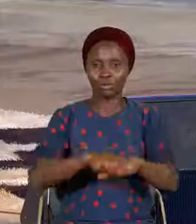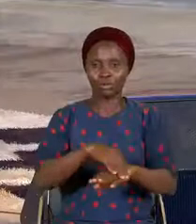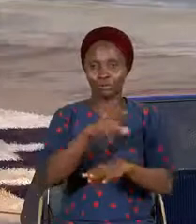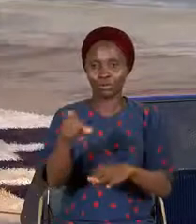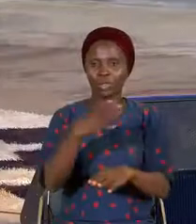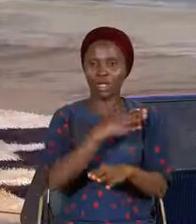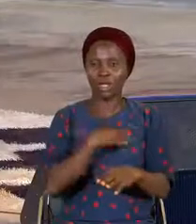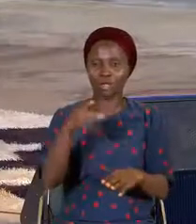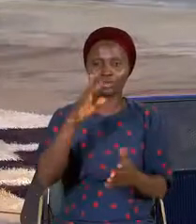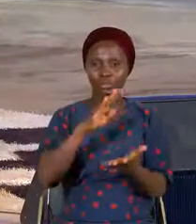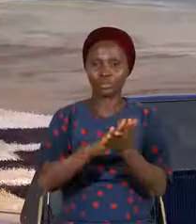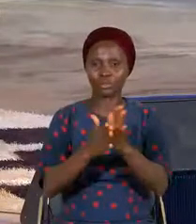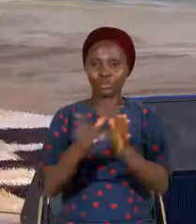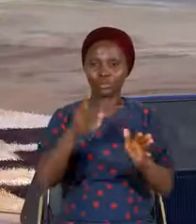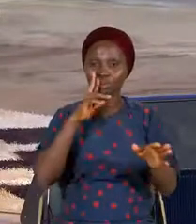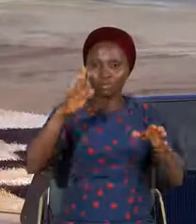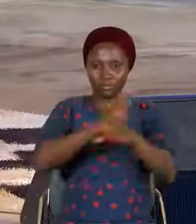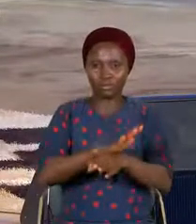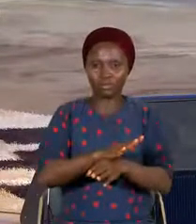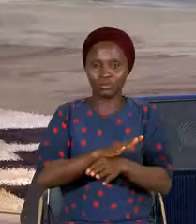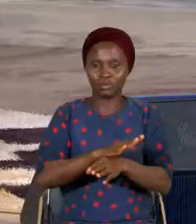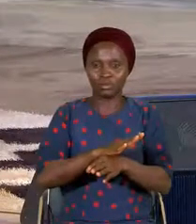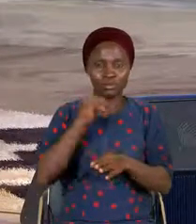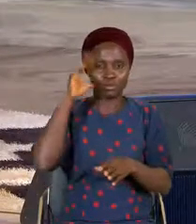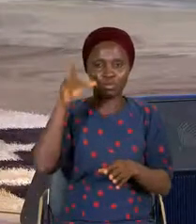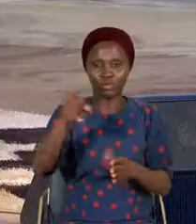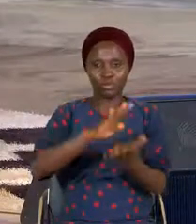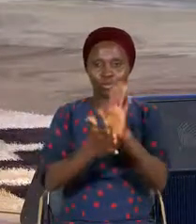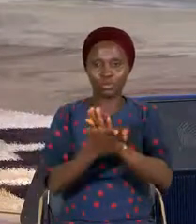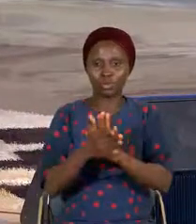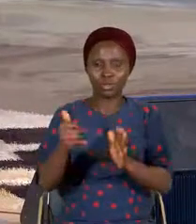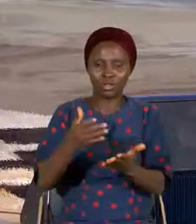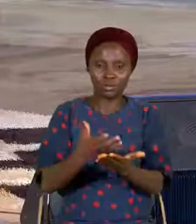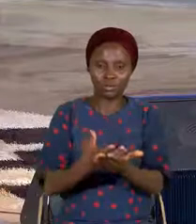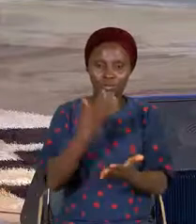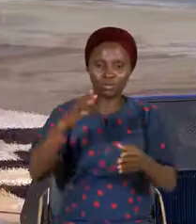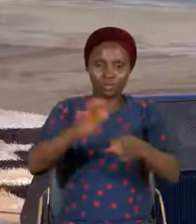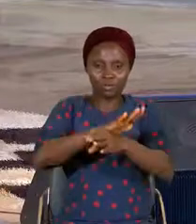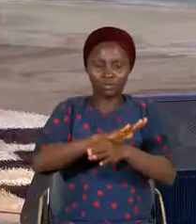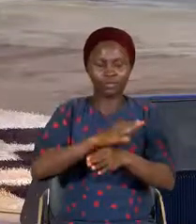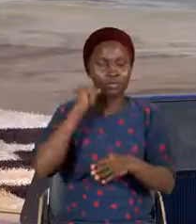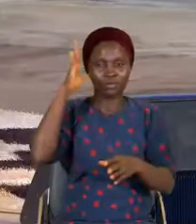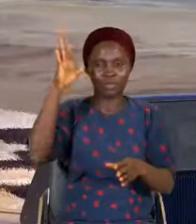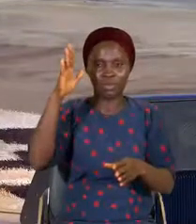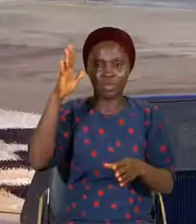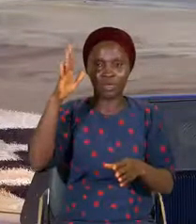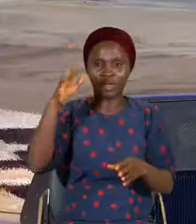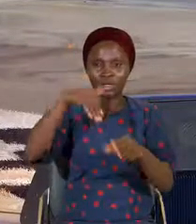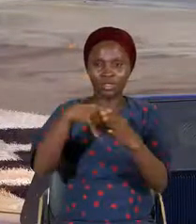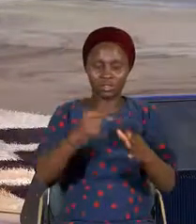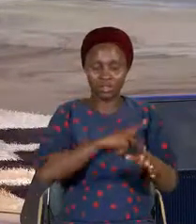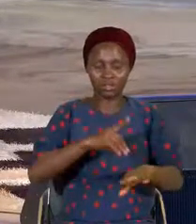toi, et tu deviens maintenant une femme revêtue de puissance. Tu deviens une femme riche dans le royaume de